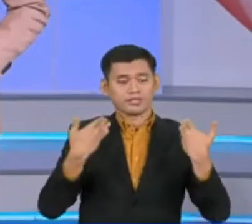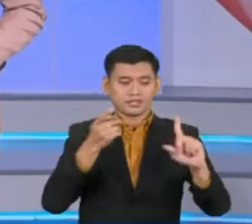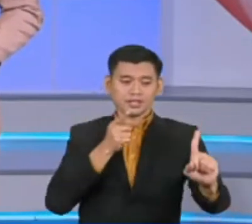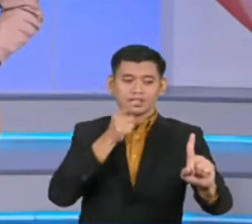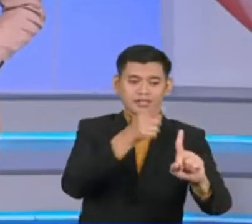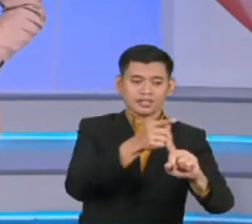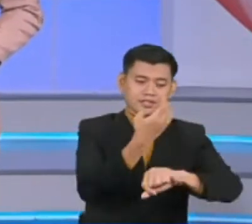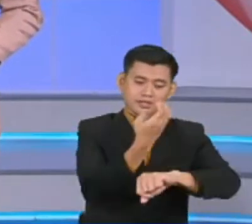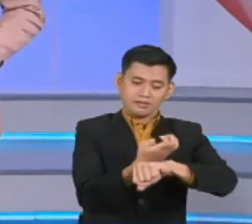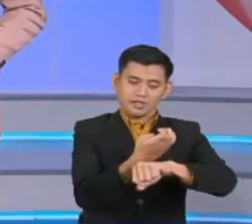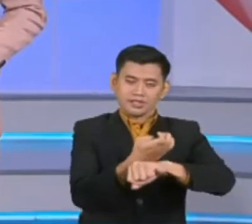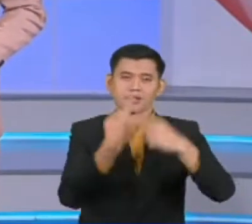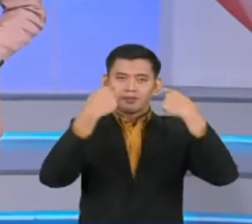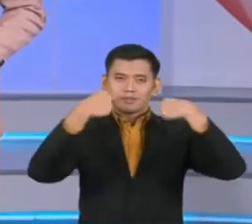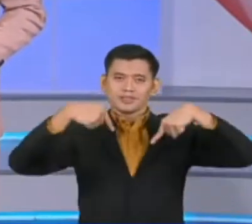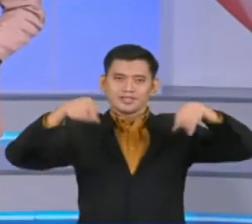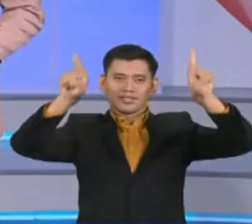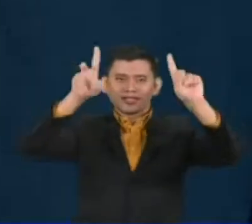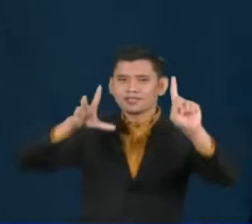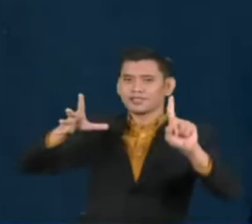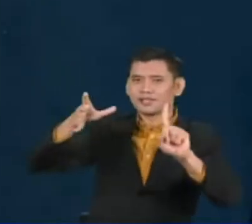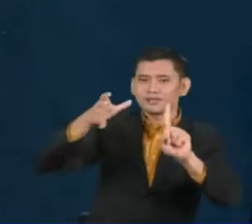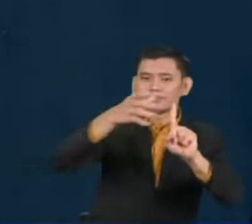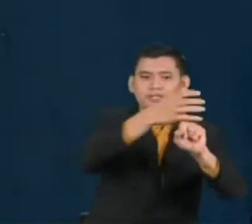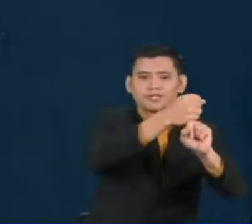berjaya dicapai.